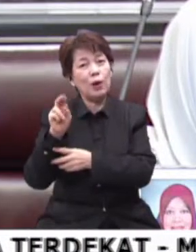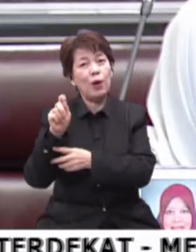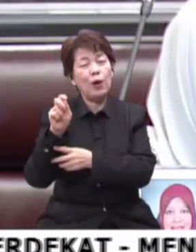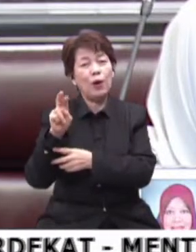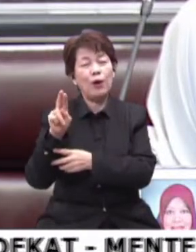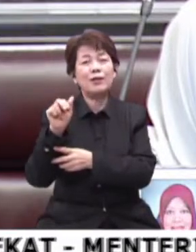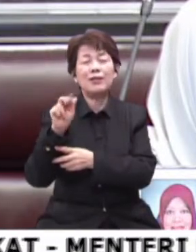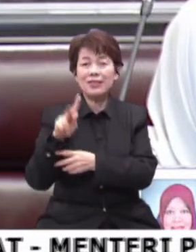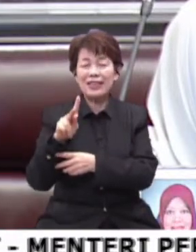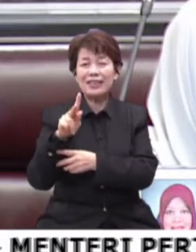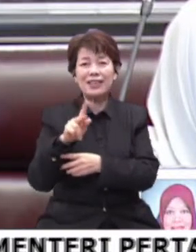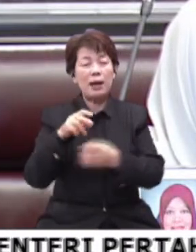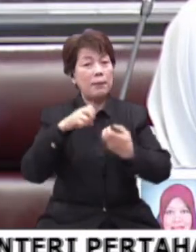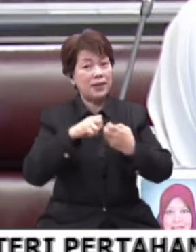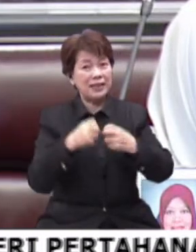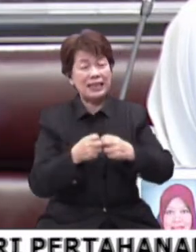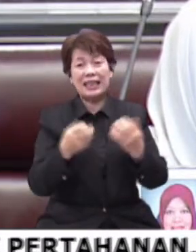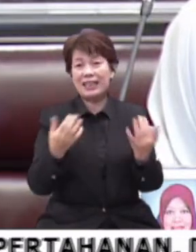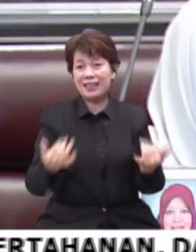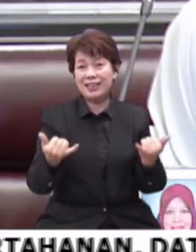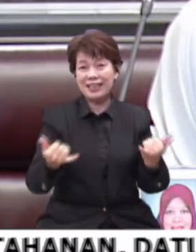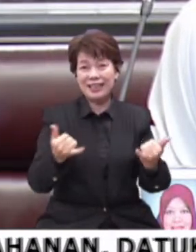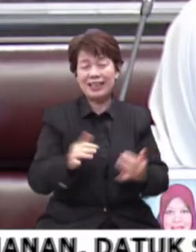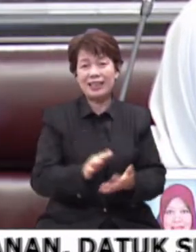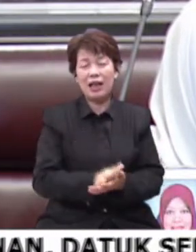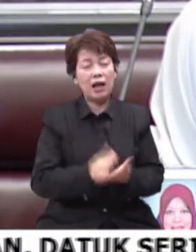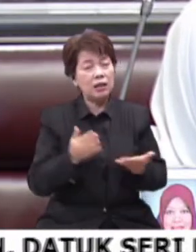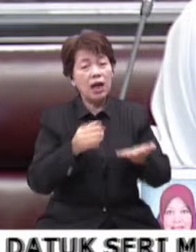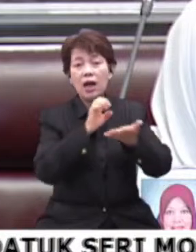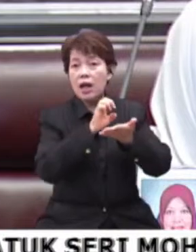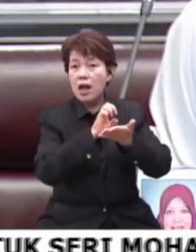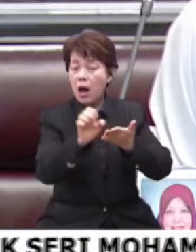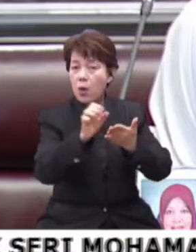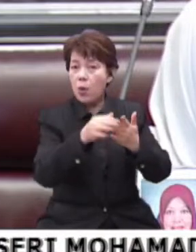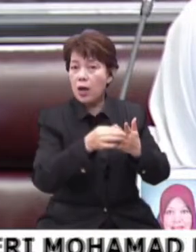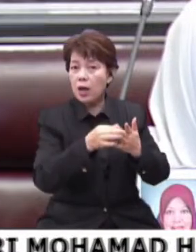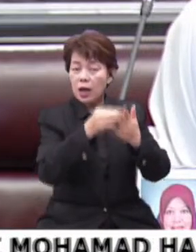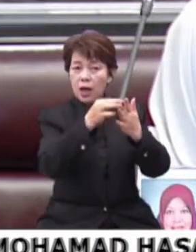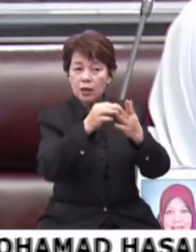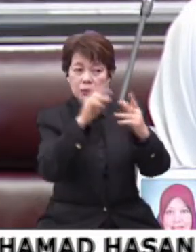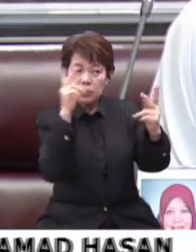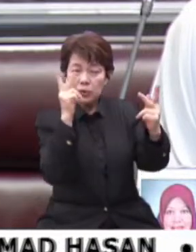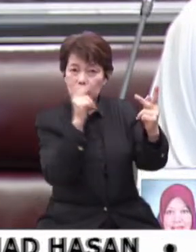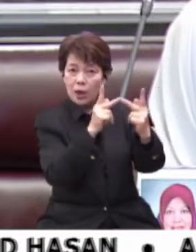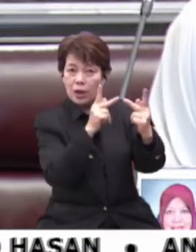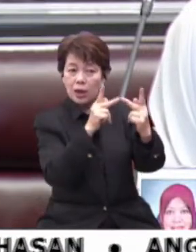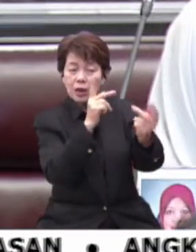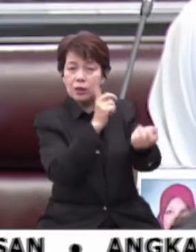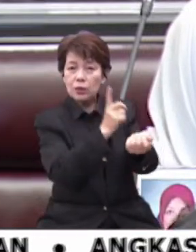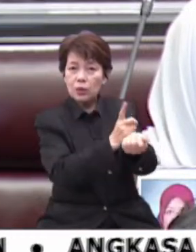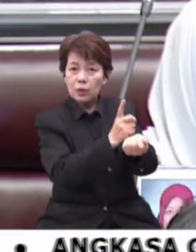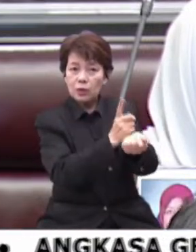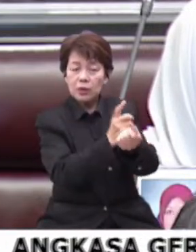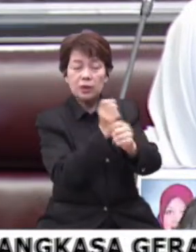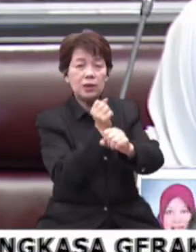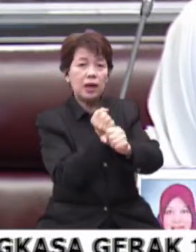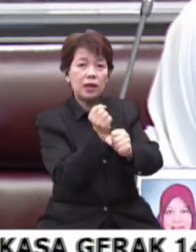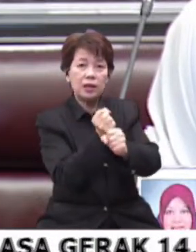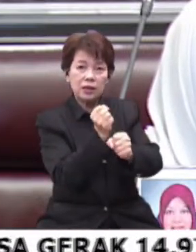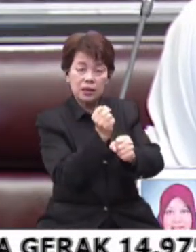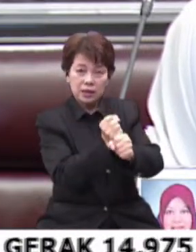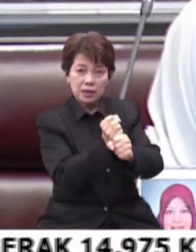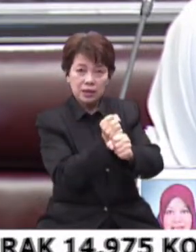dan tadi yang menyebut tentang yang bersesuaian dengan dokter yang dipanggil bekerja